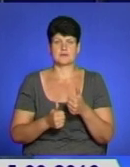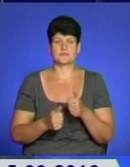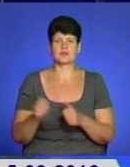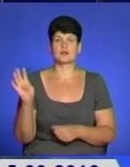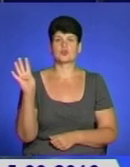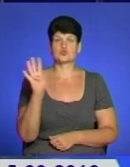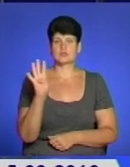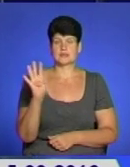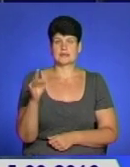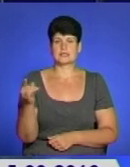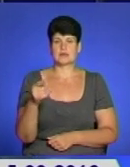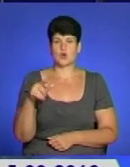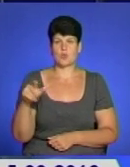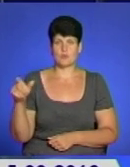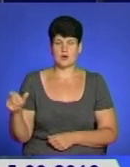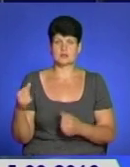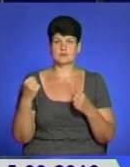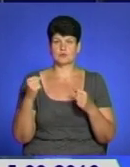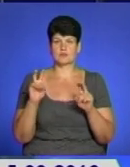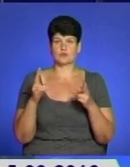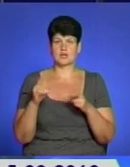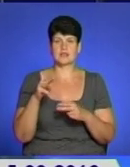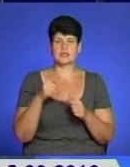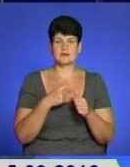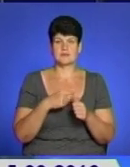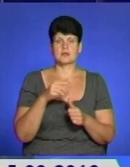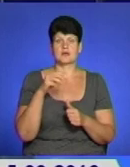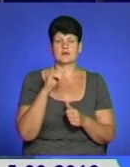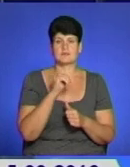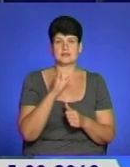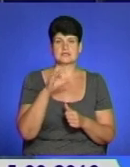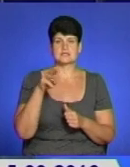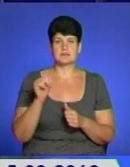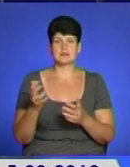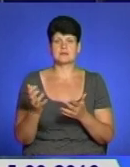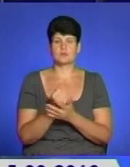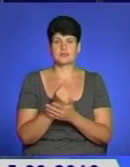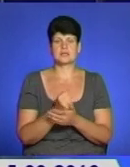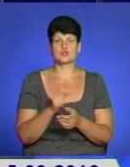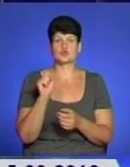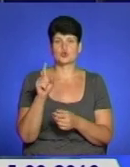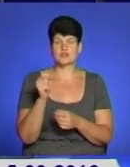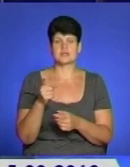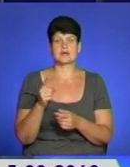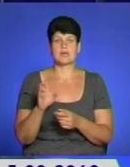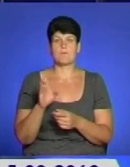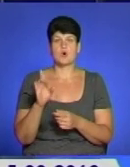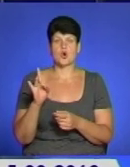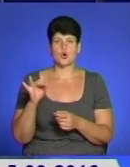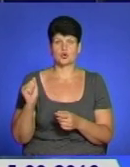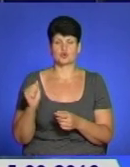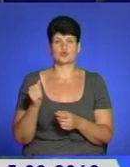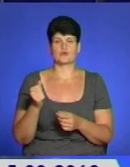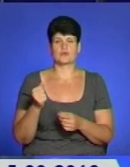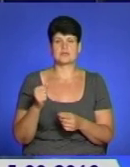Четверо тернополян – вихованці спортивного клубу імені Богдана Сібайла «Галтепс» здобули золоті та бронзові нагороди на дебютному чемпіонаті України